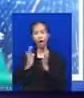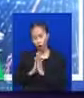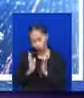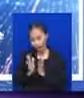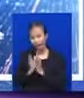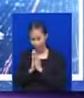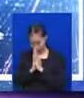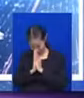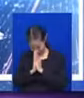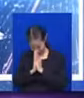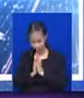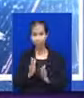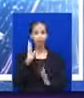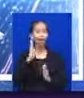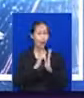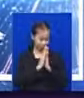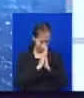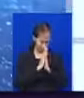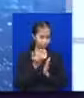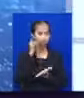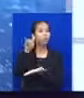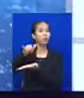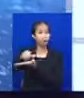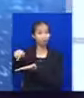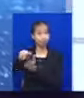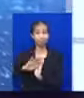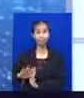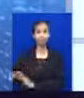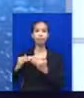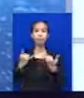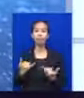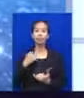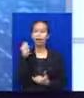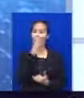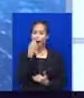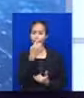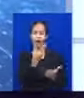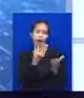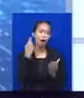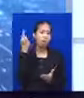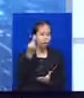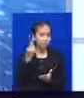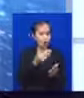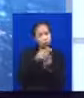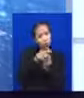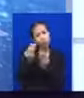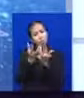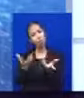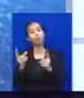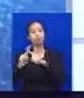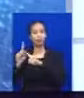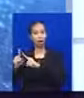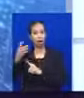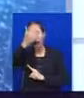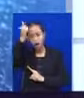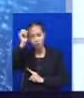สวัสดีค่ะ ครับ ค่ะสำหรับคุณผู้ชมนะคะที่ไปช้อปไปเที่ยวในช่วงสงกรานต์นี้นะคะก็อย่